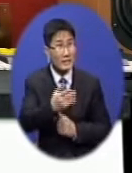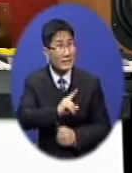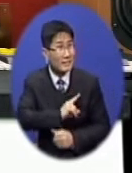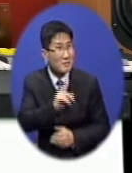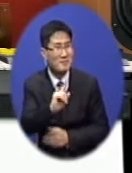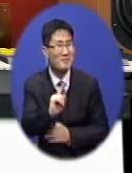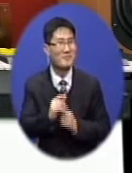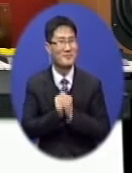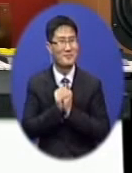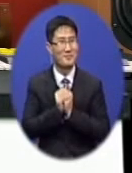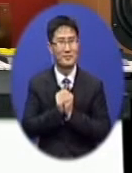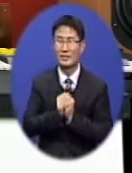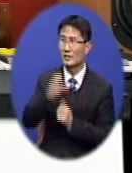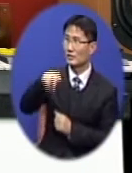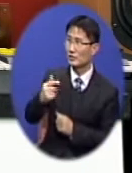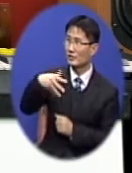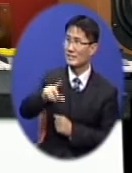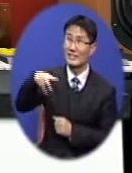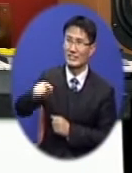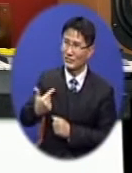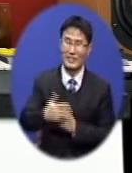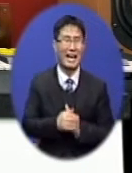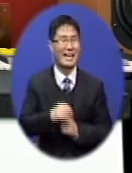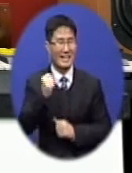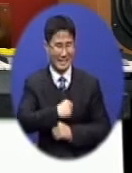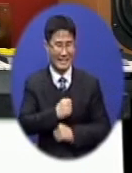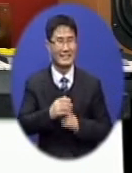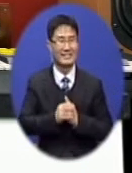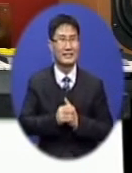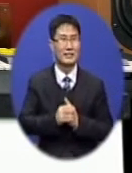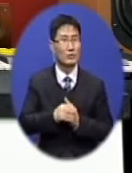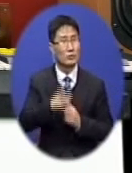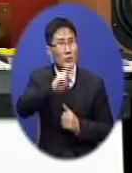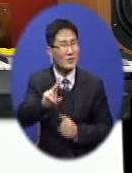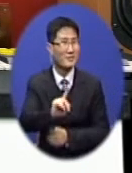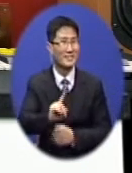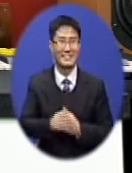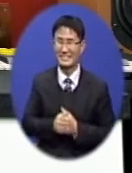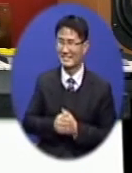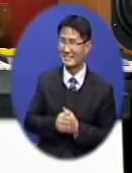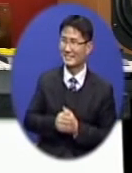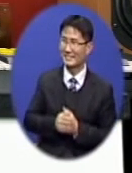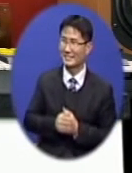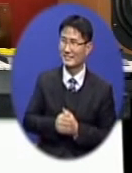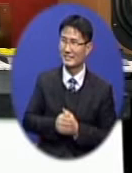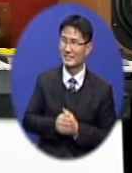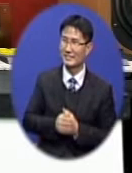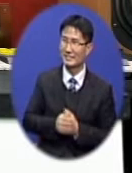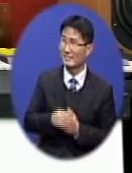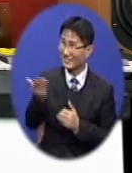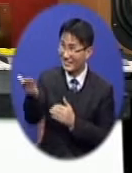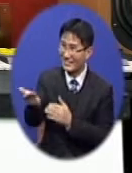전함이? 예, 윤창순. 창순. 아, 윤창순님. 오늘 어떤 노래 불러주시겠어요? 예, 전 물론